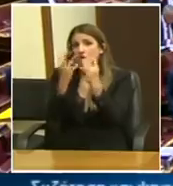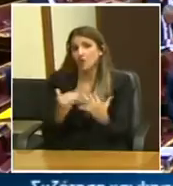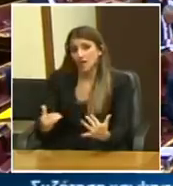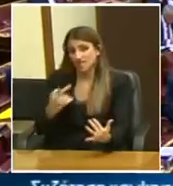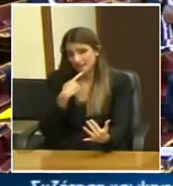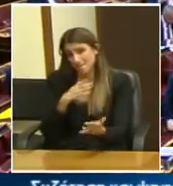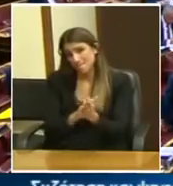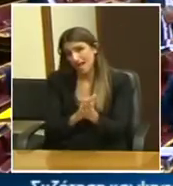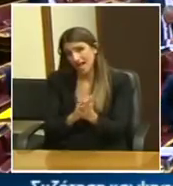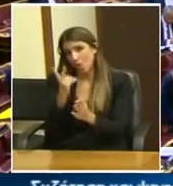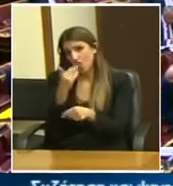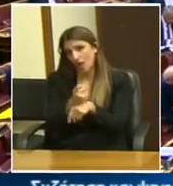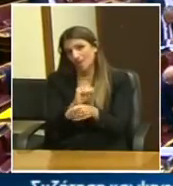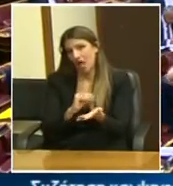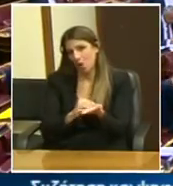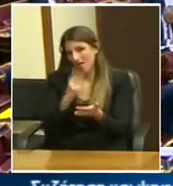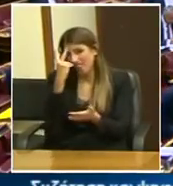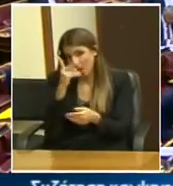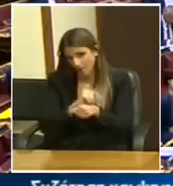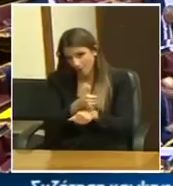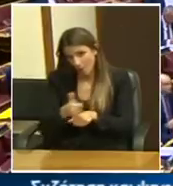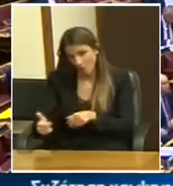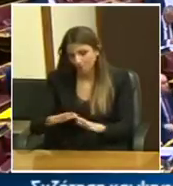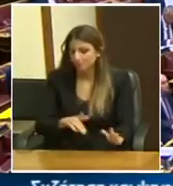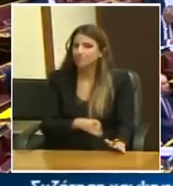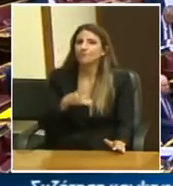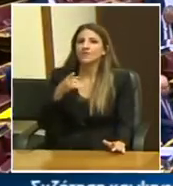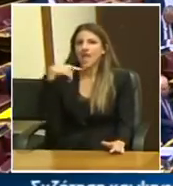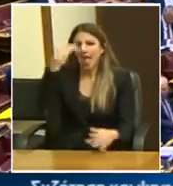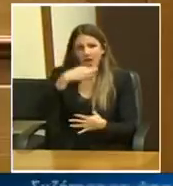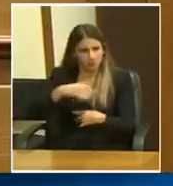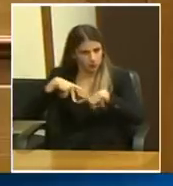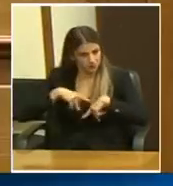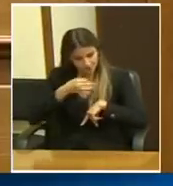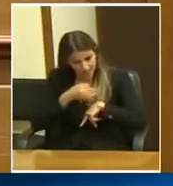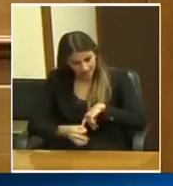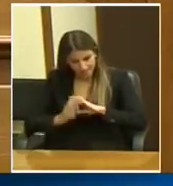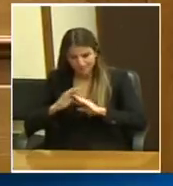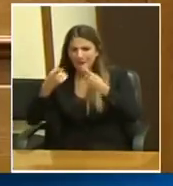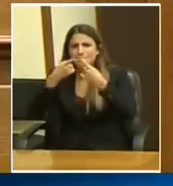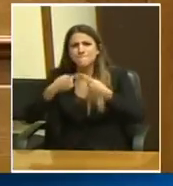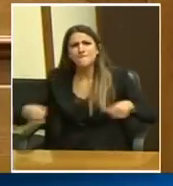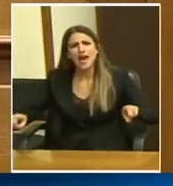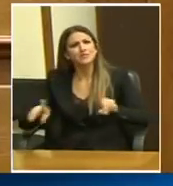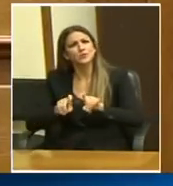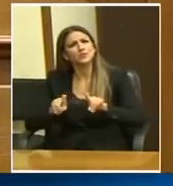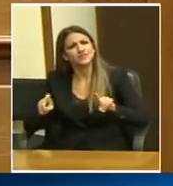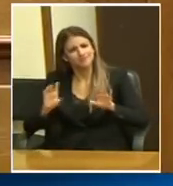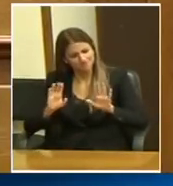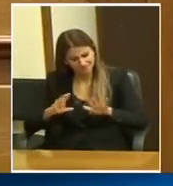επιτρέψτε μου κύριε Βούτση. Κύριε Πρόεδρε, παράδοξο δεύτερο. Το οικογενειακό παράδοξο, το οποίο νομίζω ότι είναι μάλλον